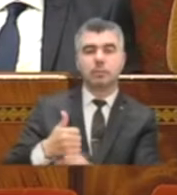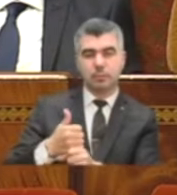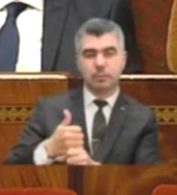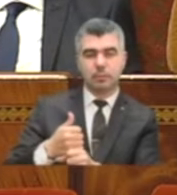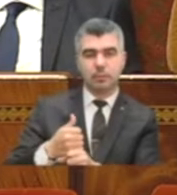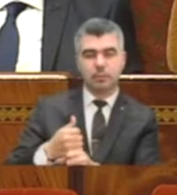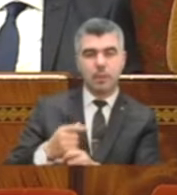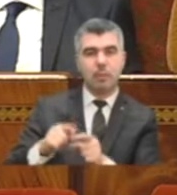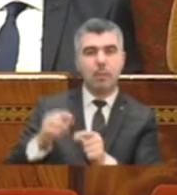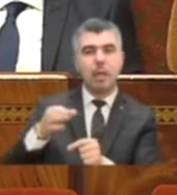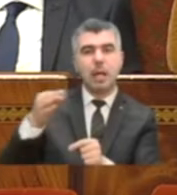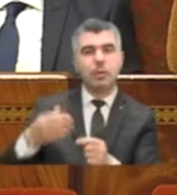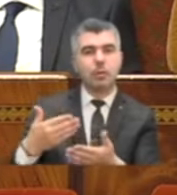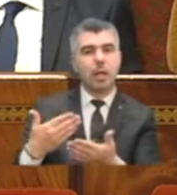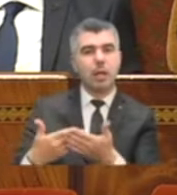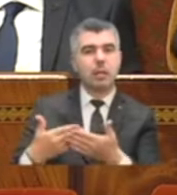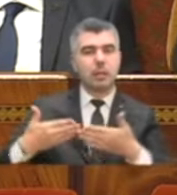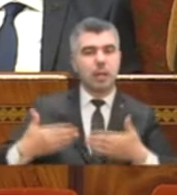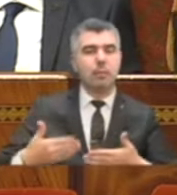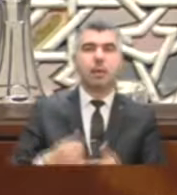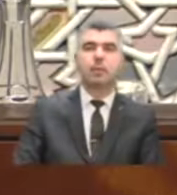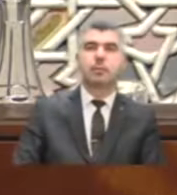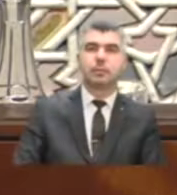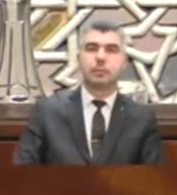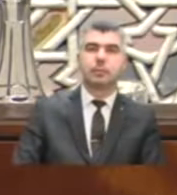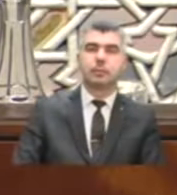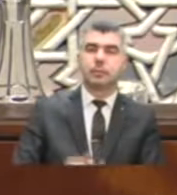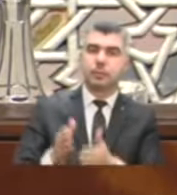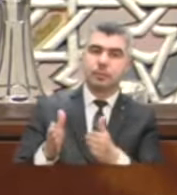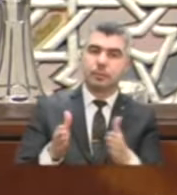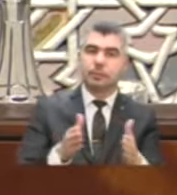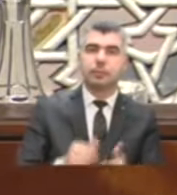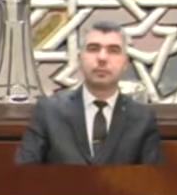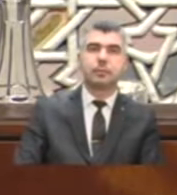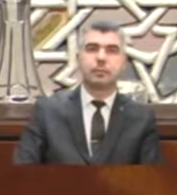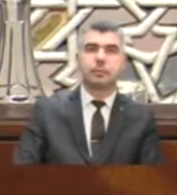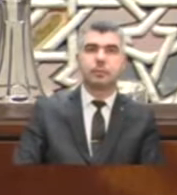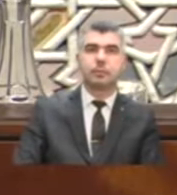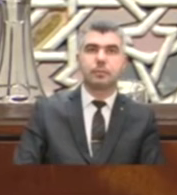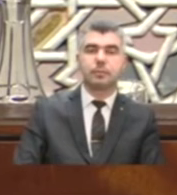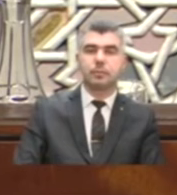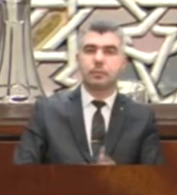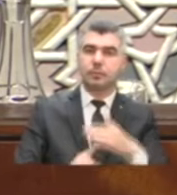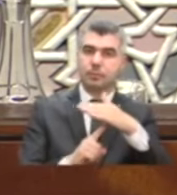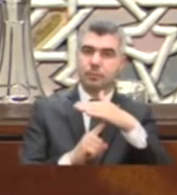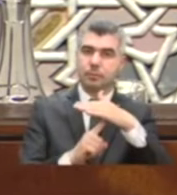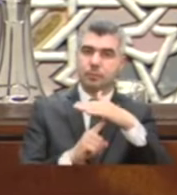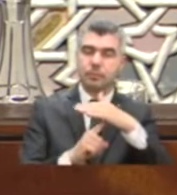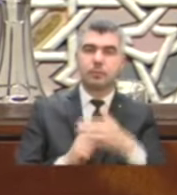النتيجه ديالها هي اللي وصلنا الان. شكرا. شكرا السيد الرئيس احمد تويزي. نقطه